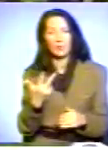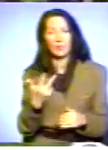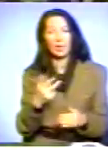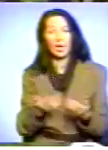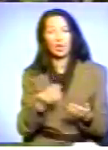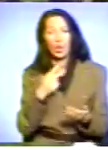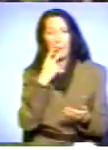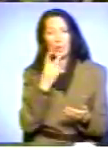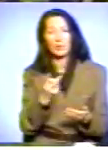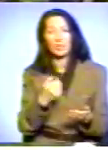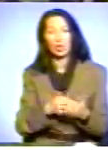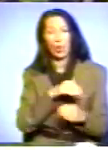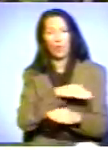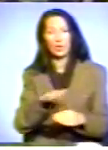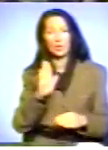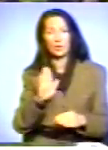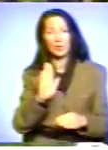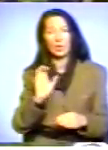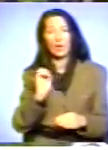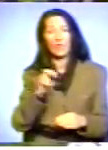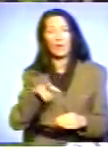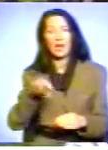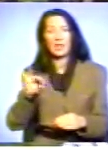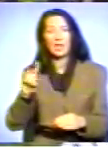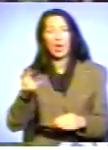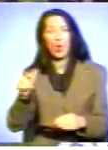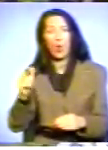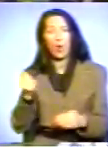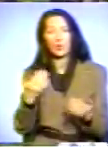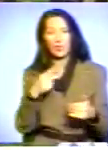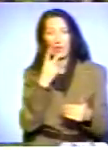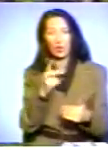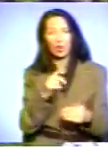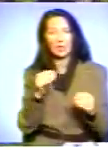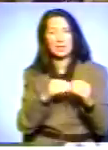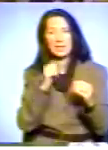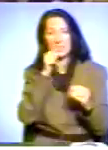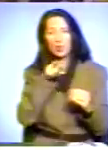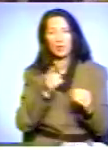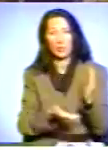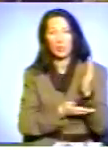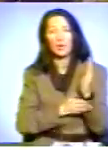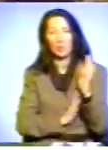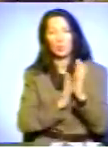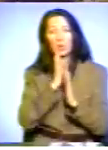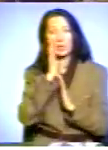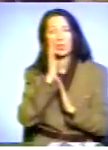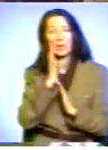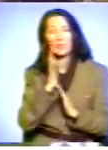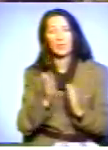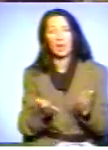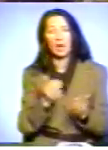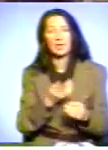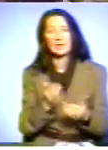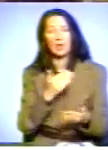Якщо придивитися до вулиці Володимира Великого, то вже видно, що за 10 років там дерева добре підросли. Але за